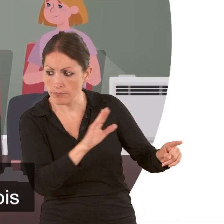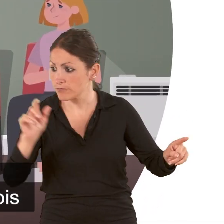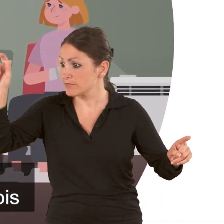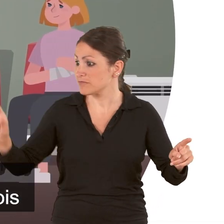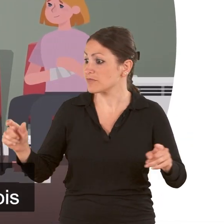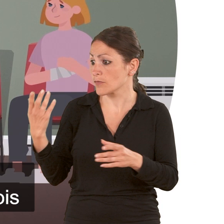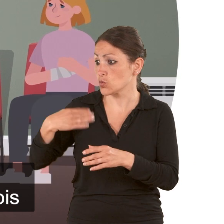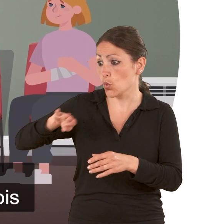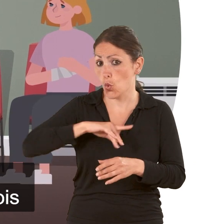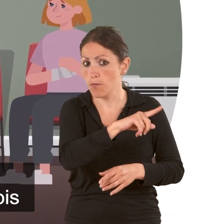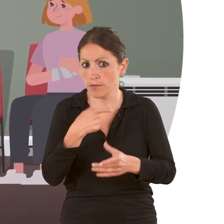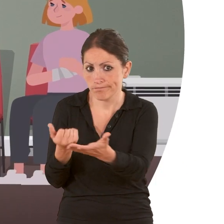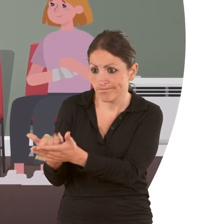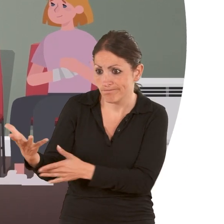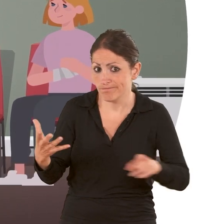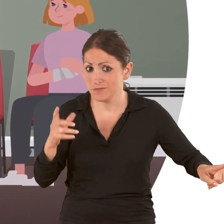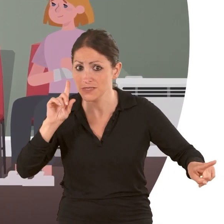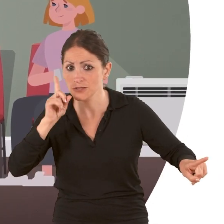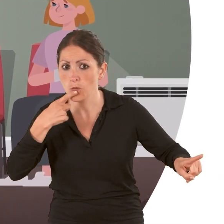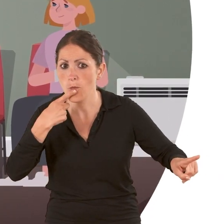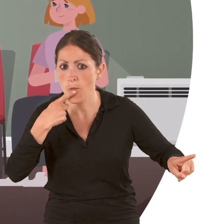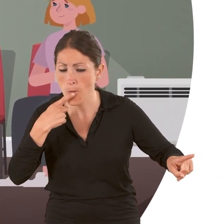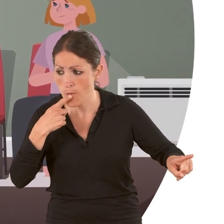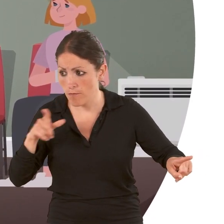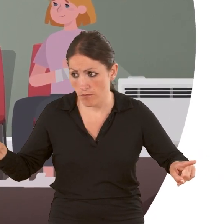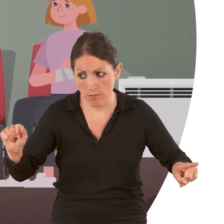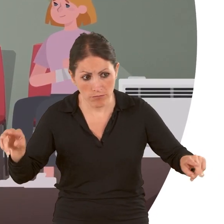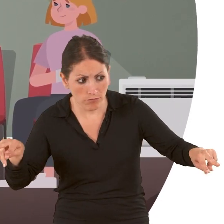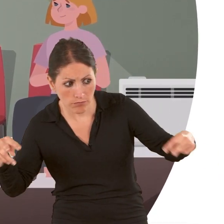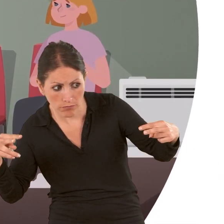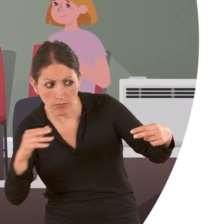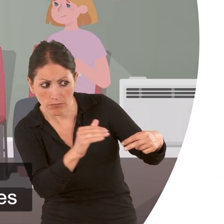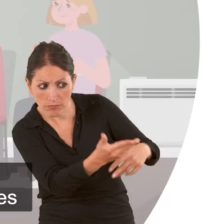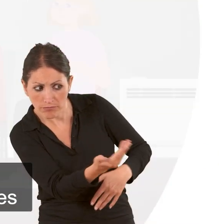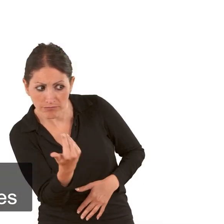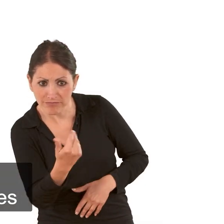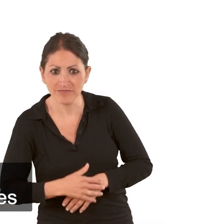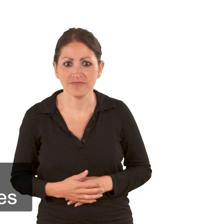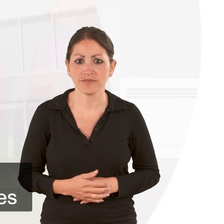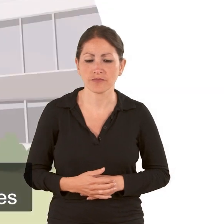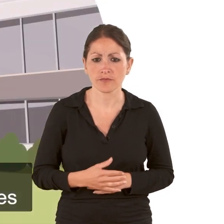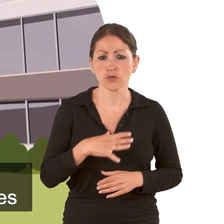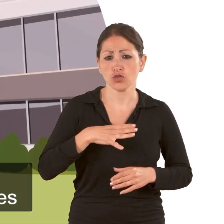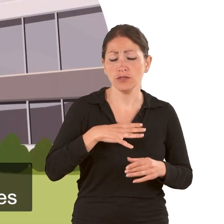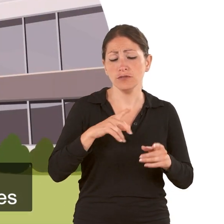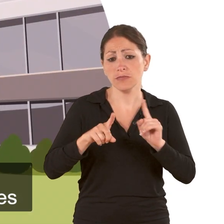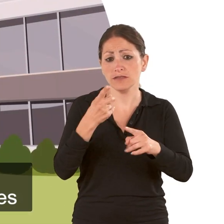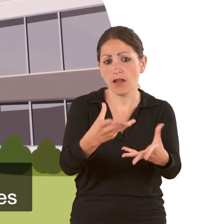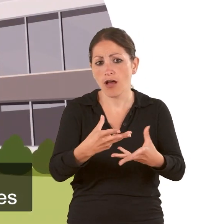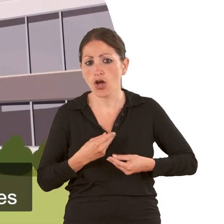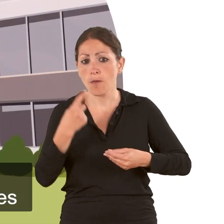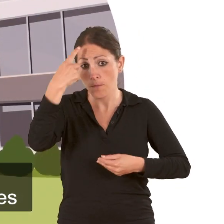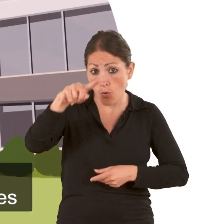qui le prendront en charge et une fois en salle d'attente, rassurez-le s'il craint de ne pas avoir entendu qu'on l'appelait. Il existe dans les